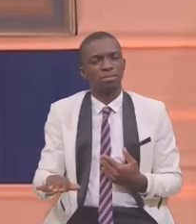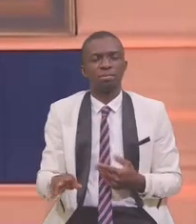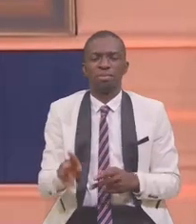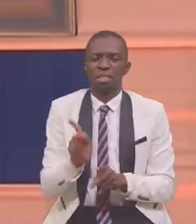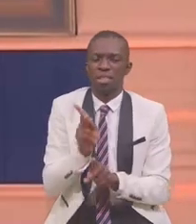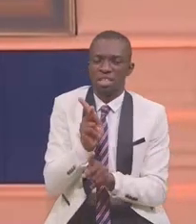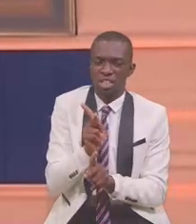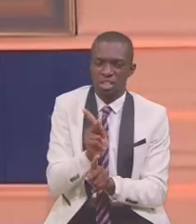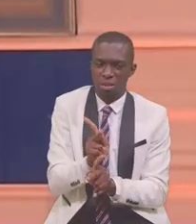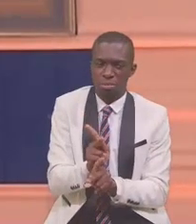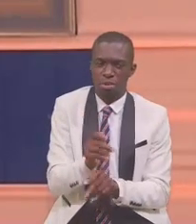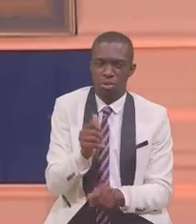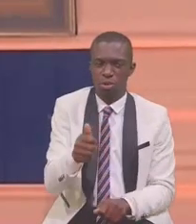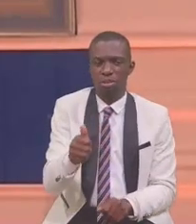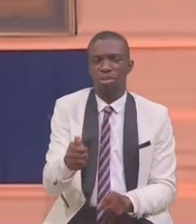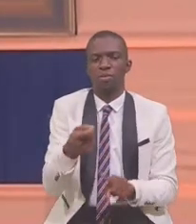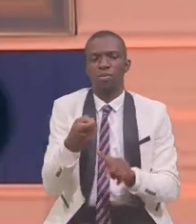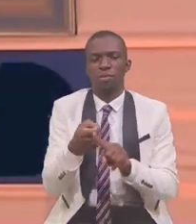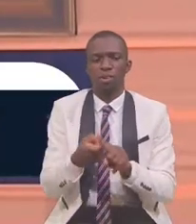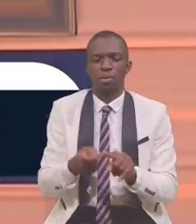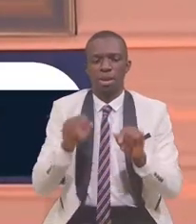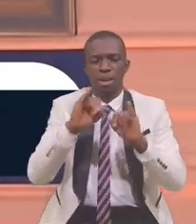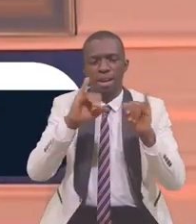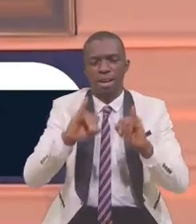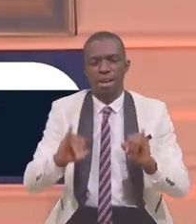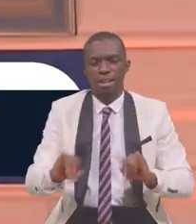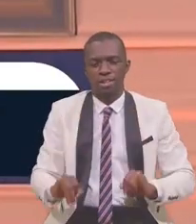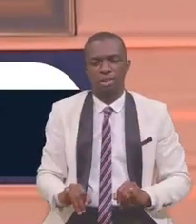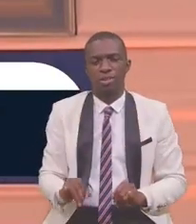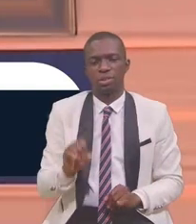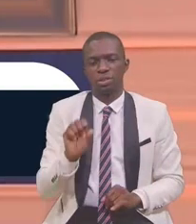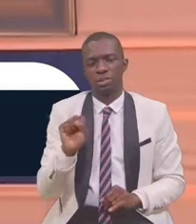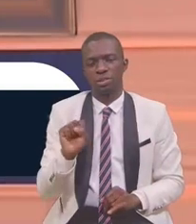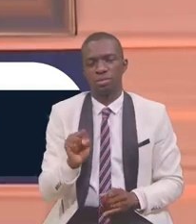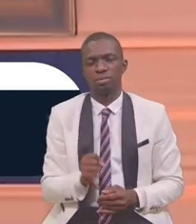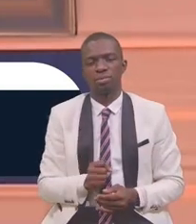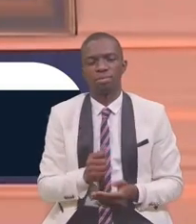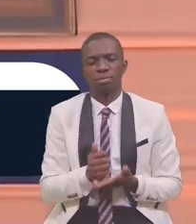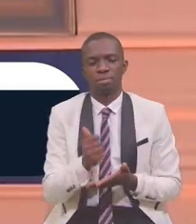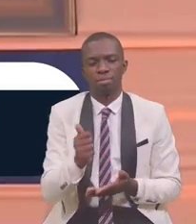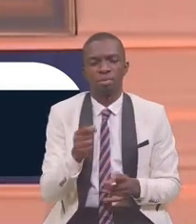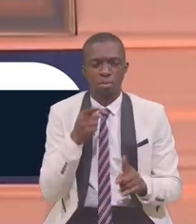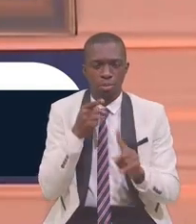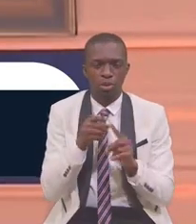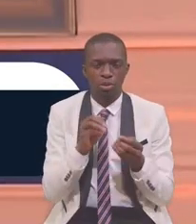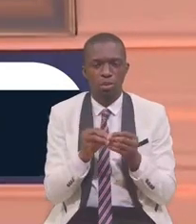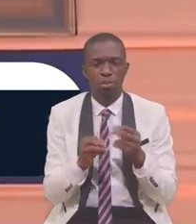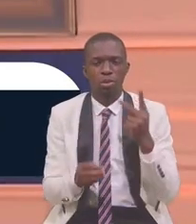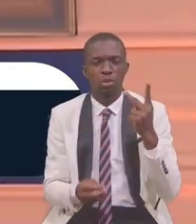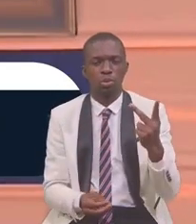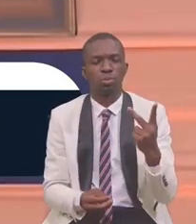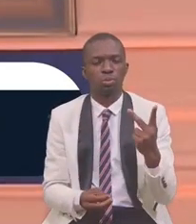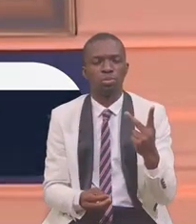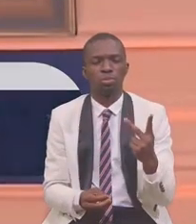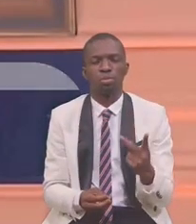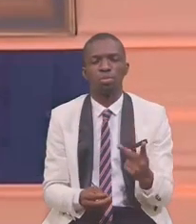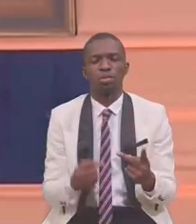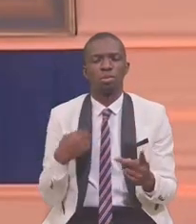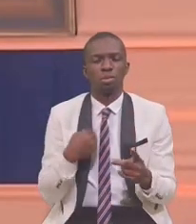Petits enfants, gardez-vous des idoles. Deuxième point maintenant. Nous retournons à Jean, chapitre